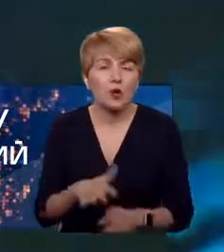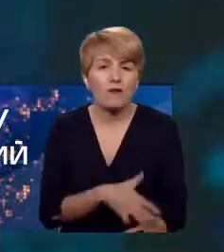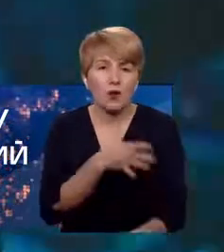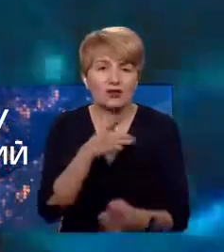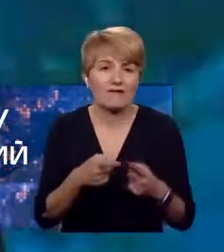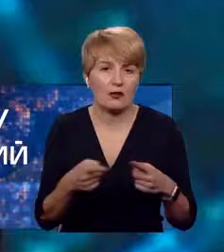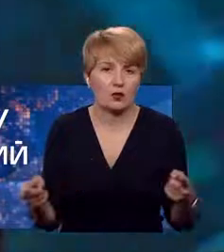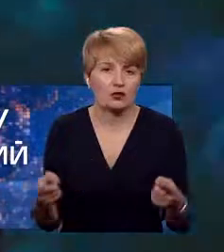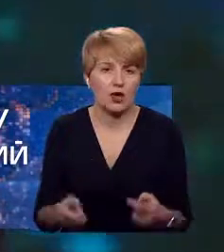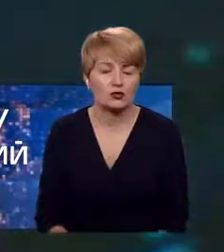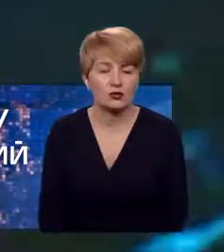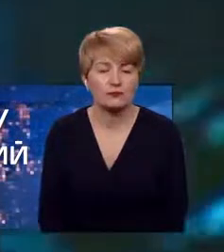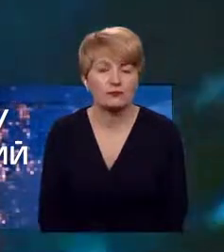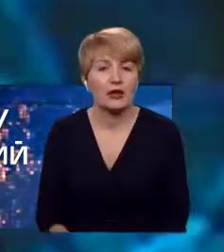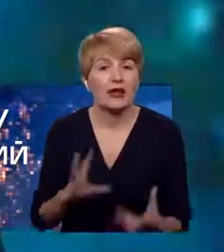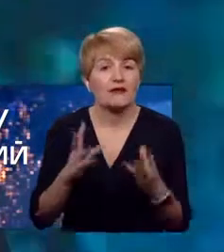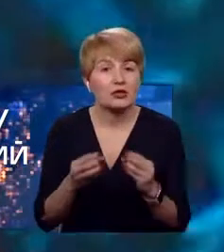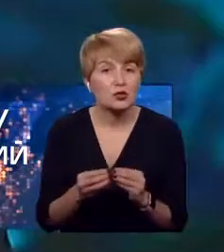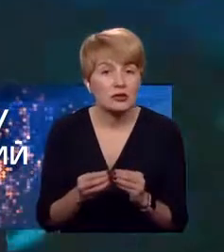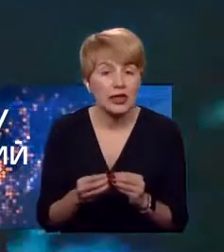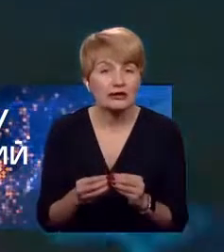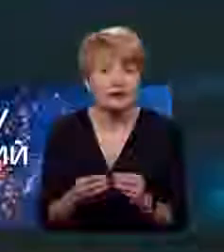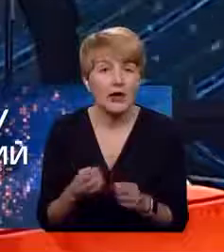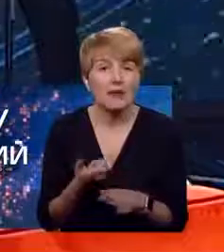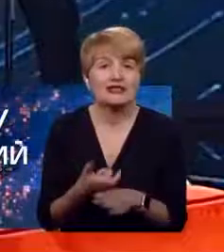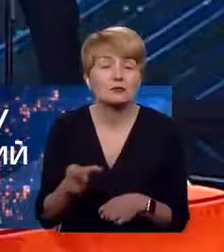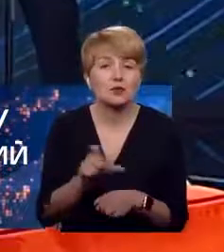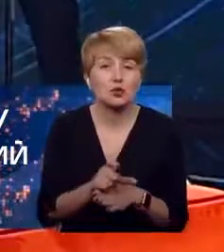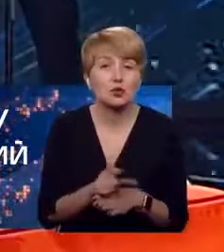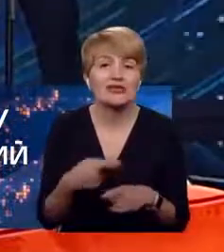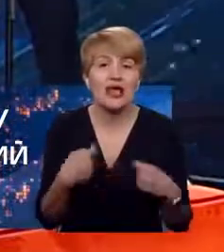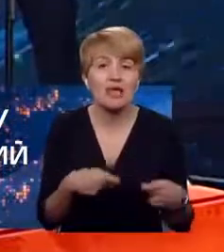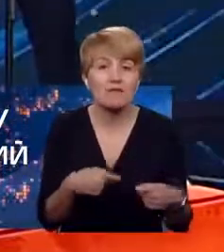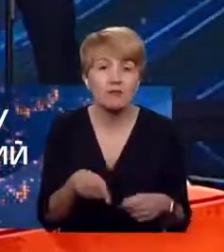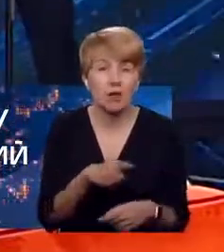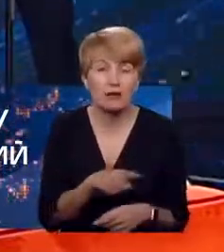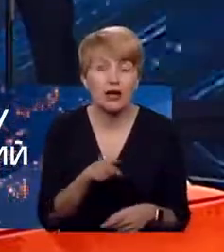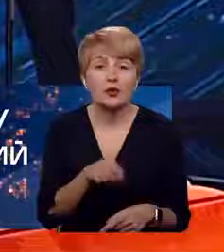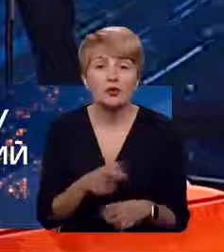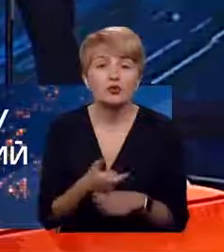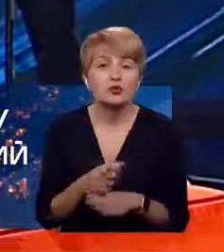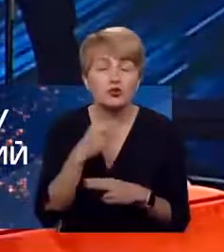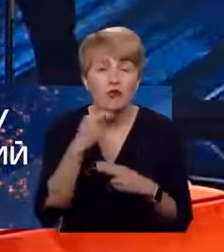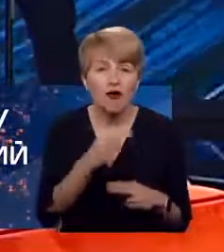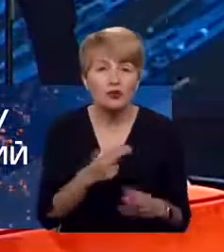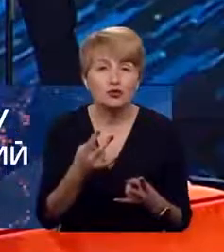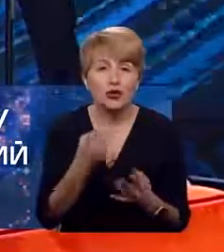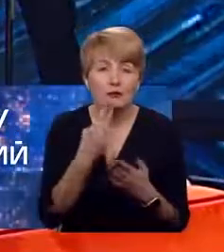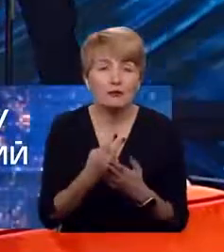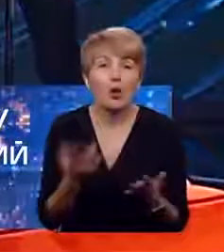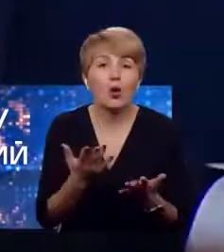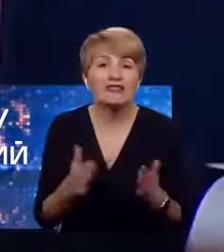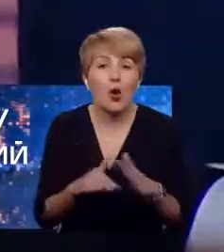часу. В результаті максимізується імпорт. І тут треба дуже уважно слідкувати за руками тих, хто це